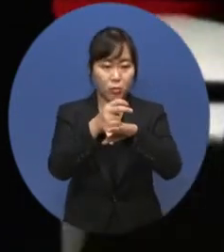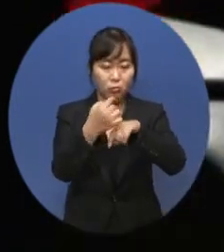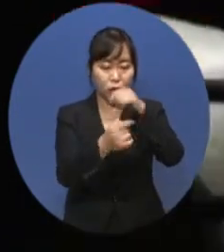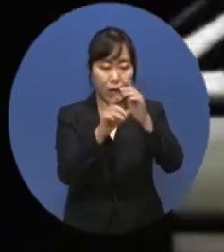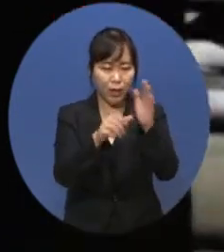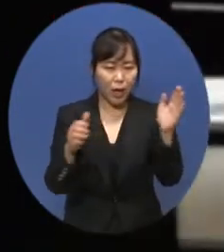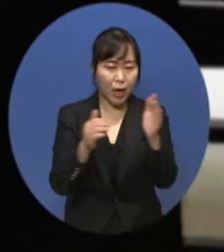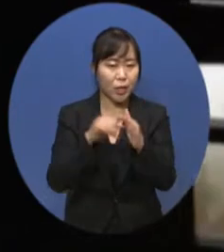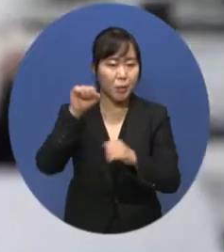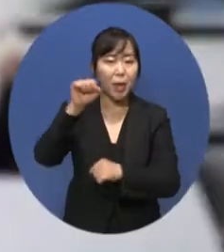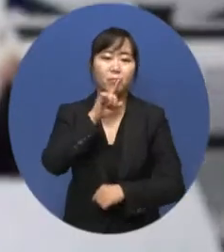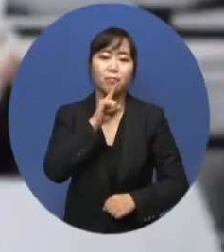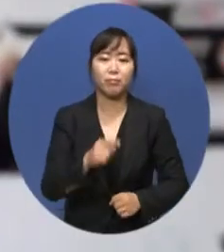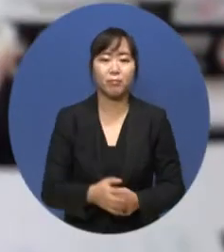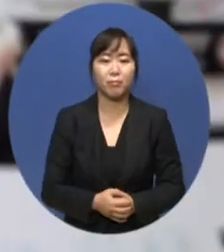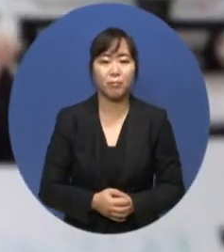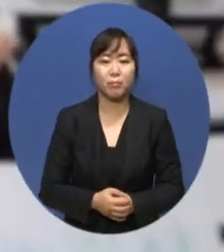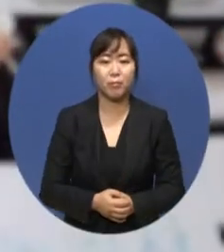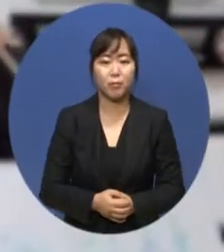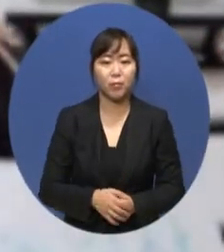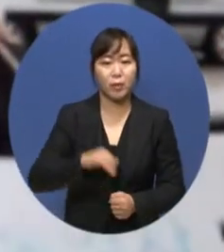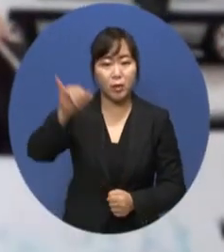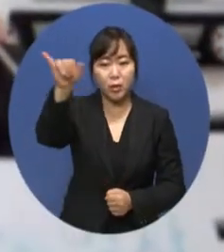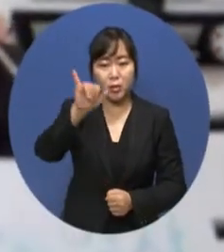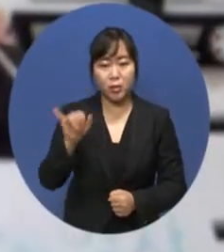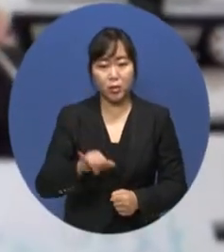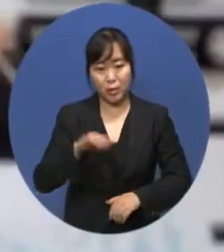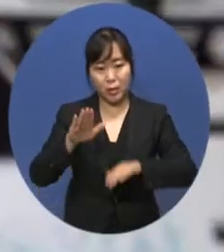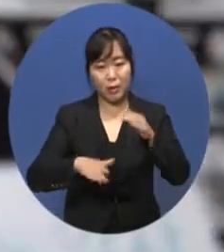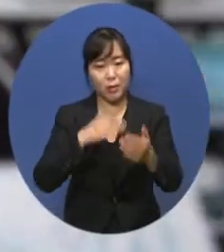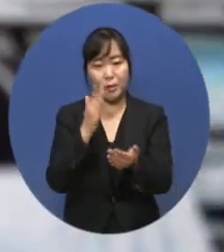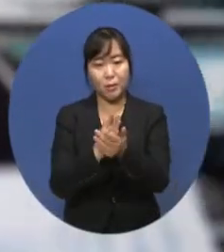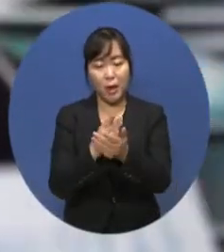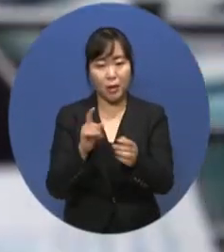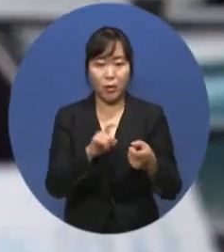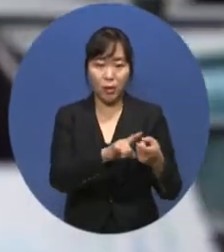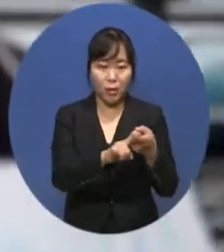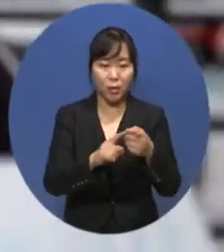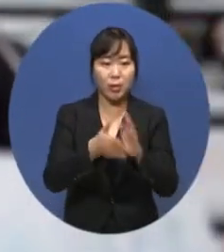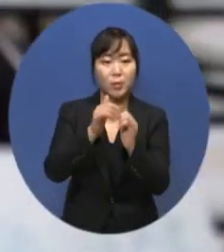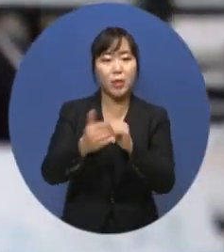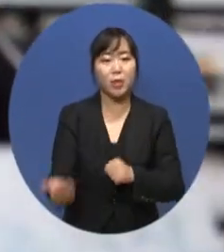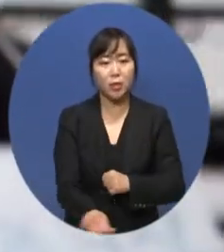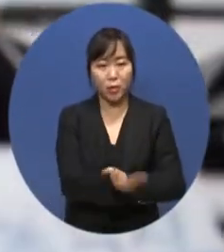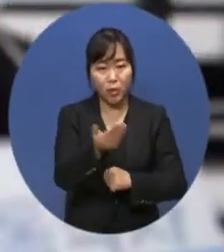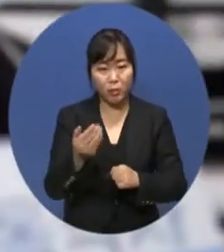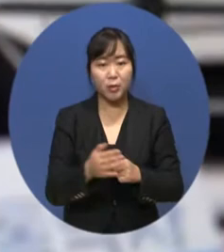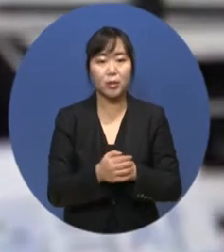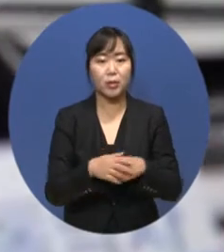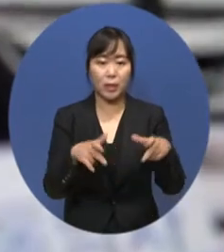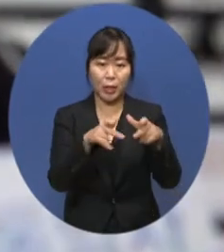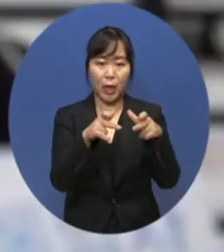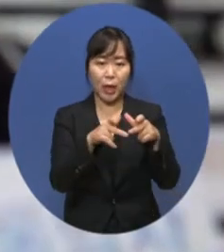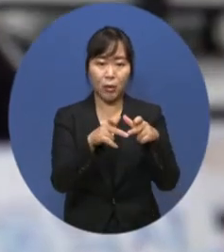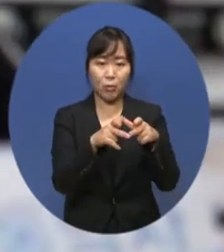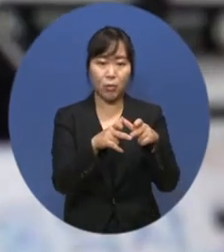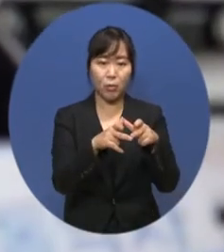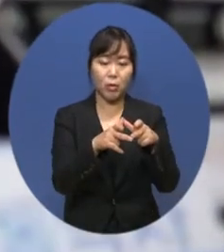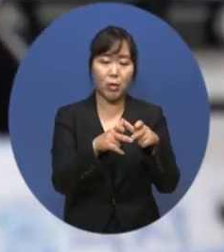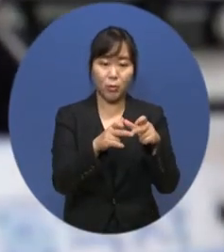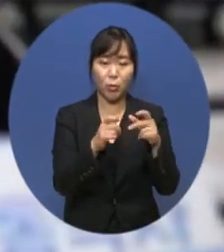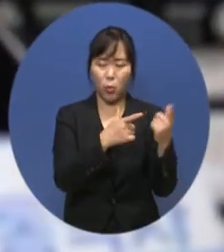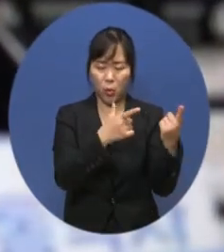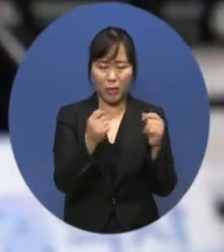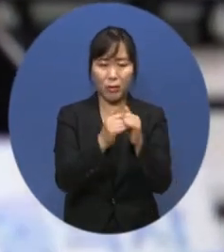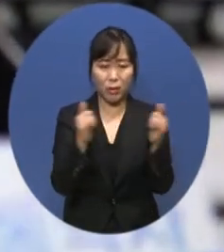것이라고 주장했습니다. 전국 장애인 차별 철폐연대는 시민 여러분, 장애인도 똑같은 사람입니다.